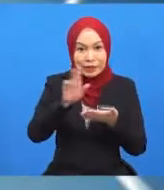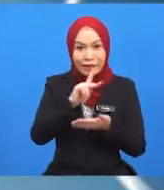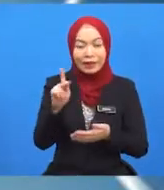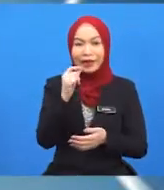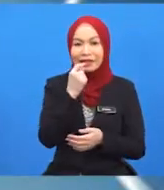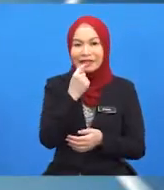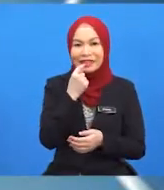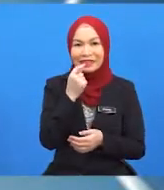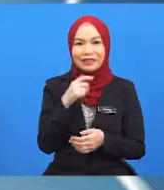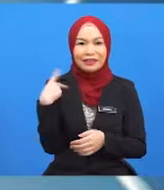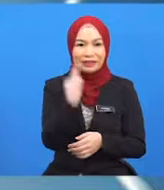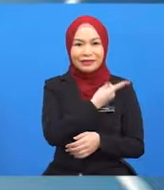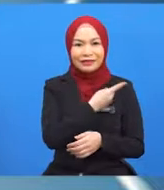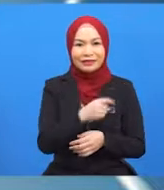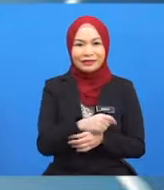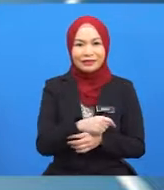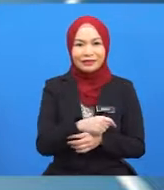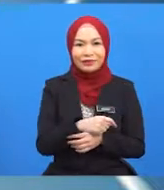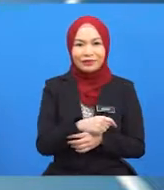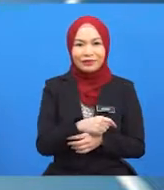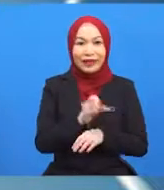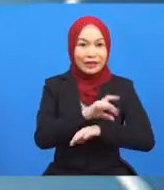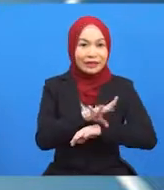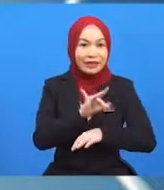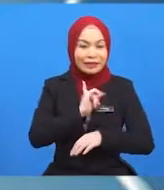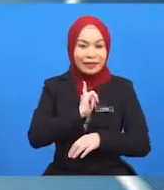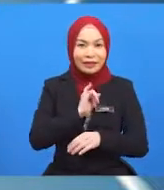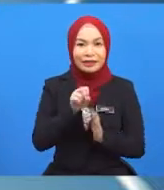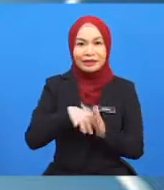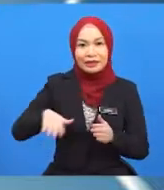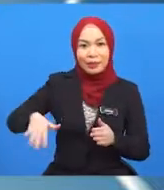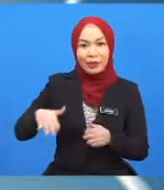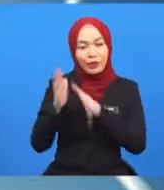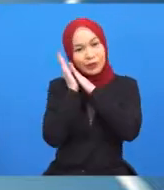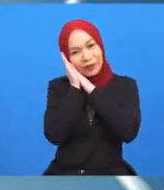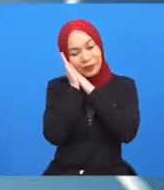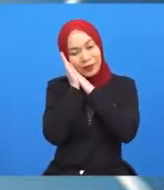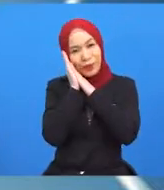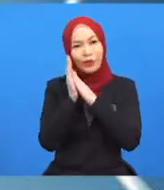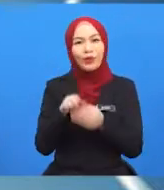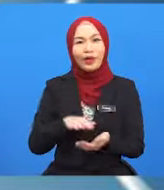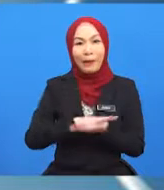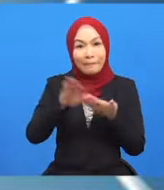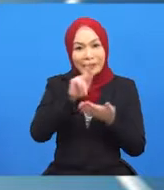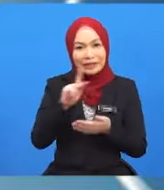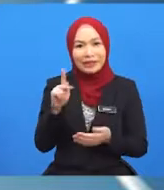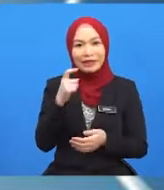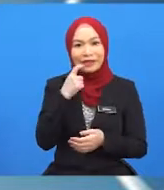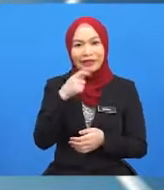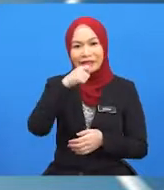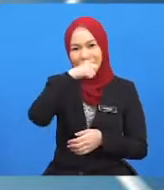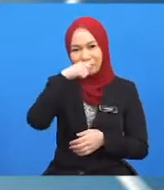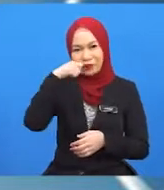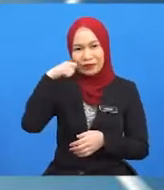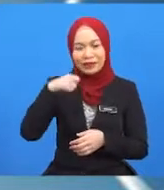Nasihat saya, sebelum tidur, eloknya gosok gigi dahulu bagi mengurangkan kandungan bakteria yang